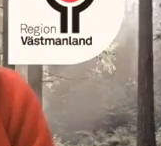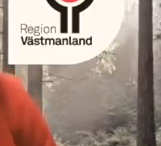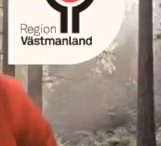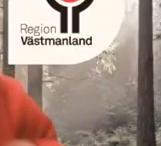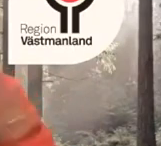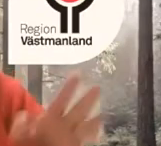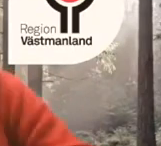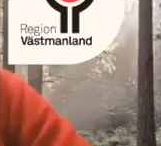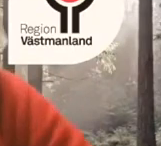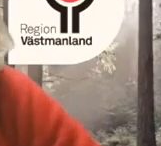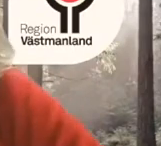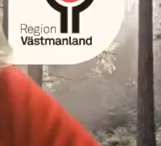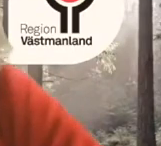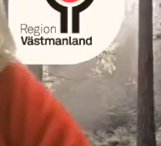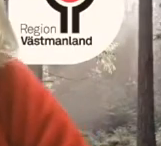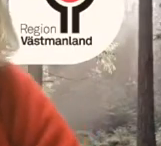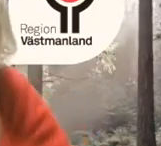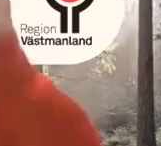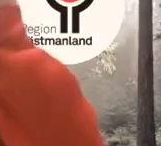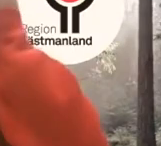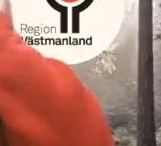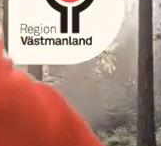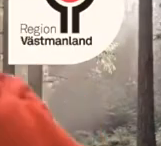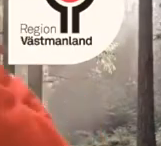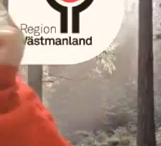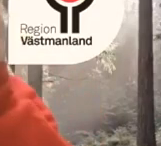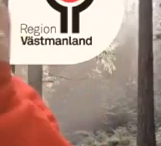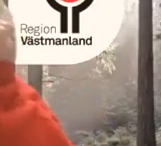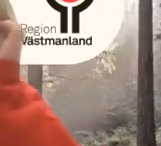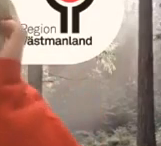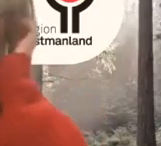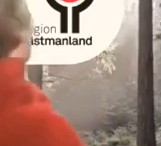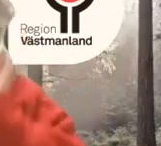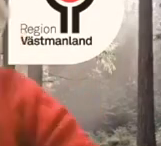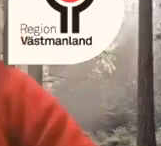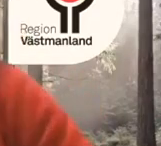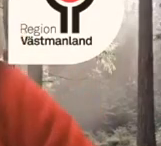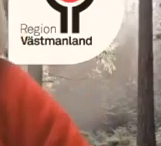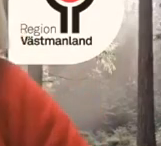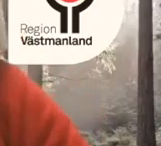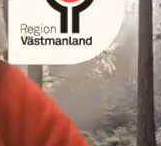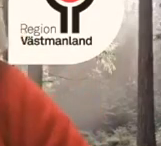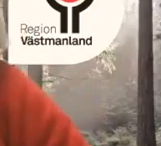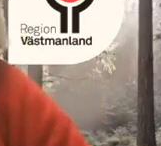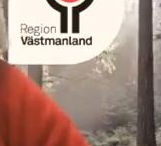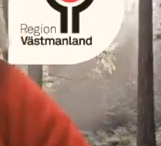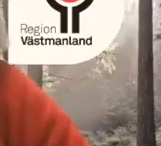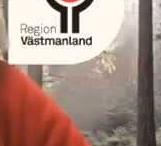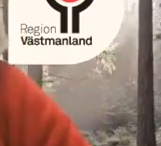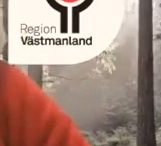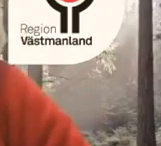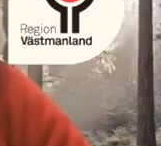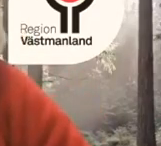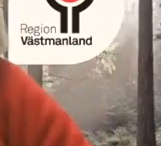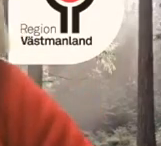övriga åhörare som lyssnar så vill jag säga att ni får hålla utkik om det så att vi fortsätter det här samarbetet och även under 2024